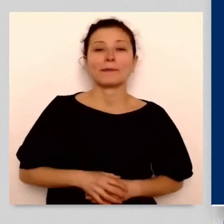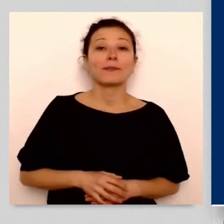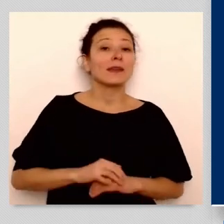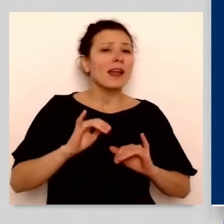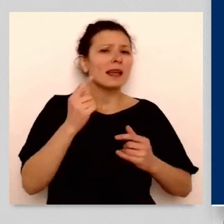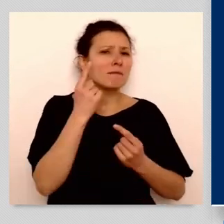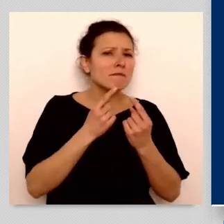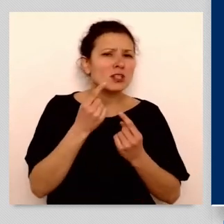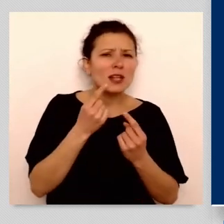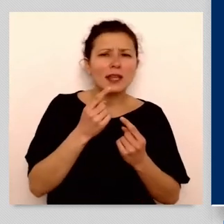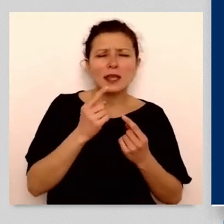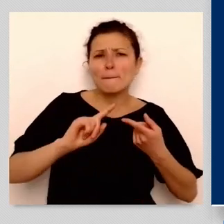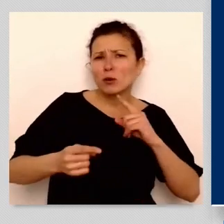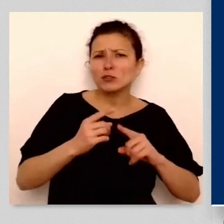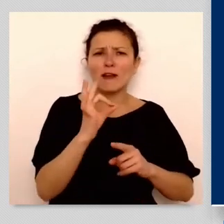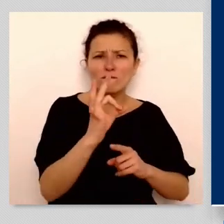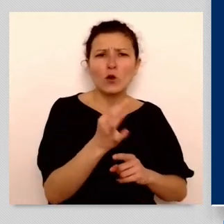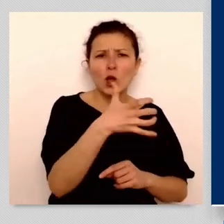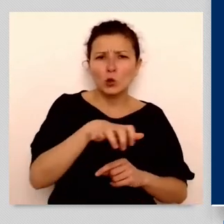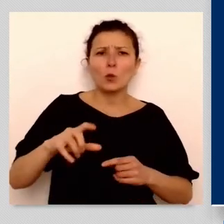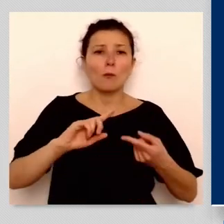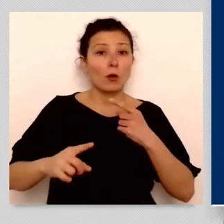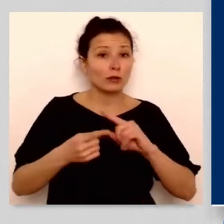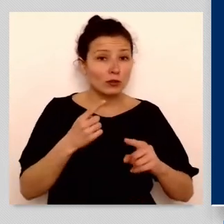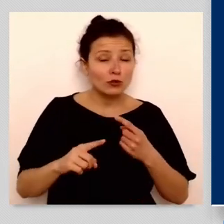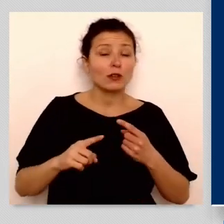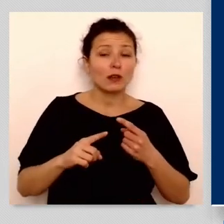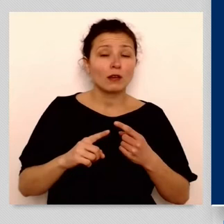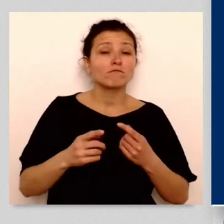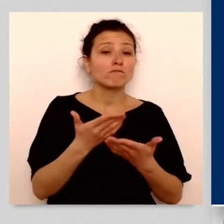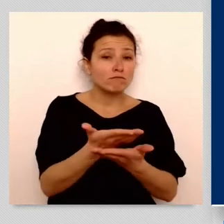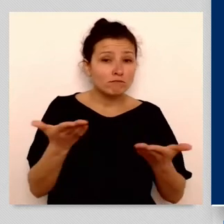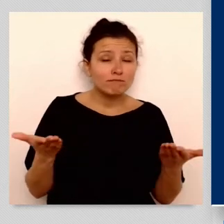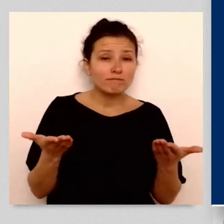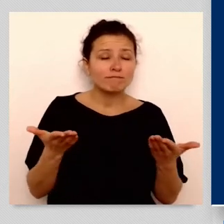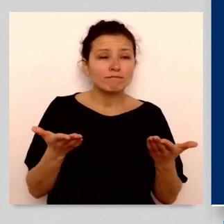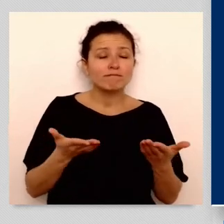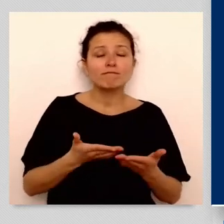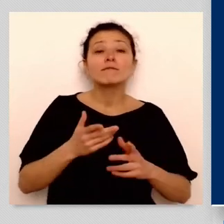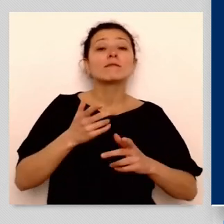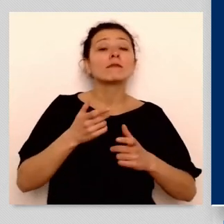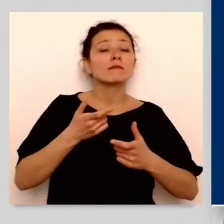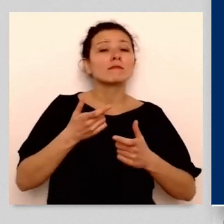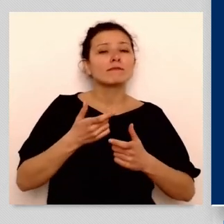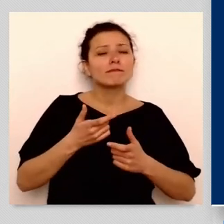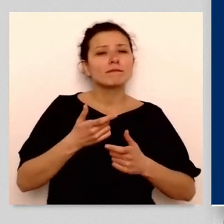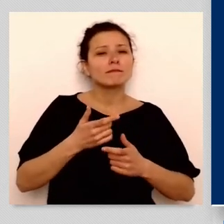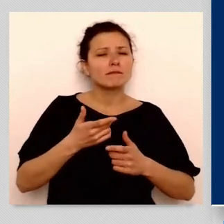politycznym waszych sił politycznych analizujecie to wszystko, co nas